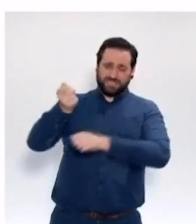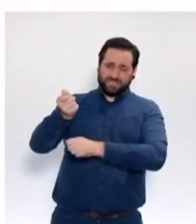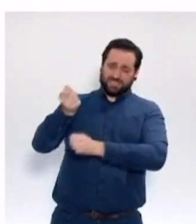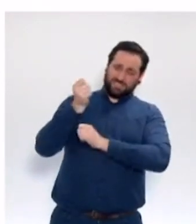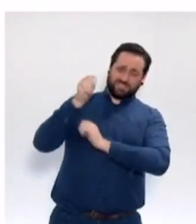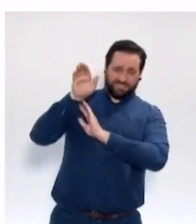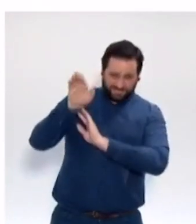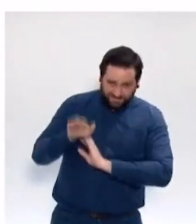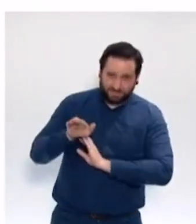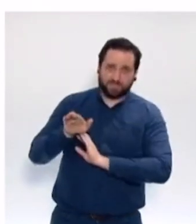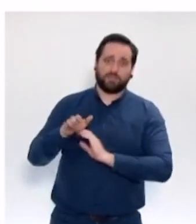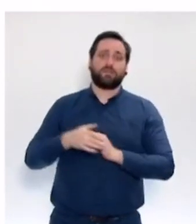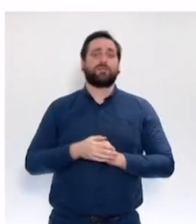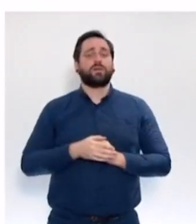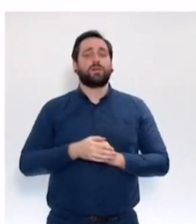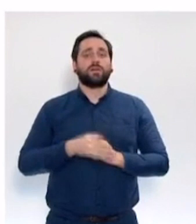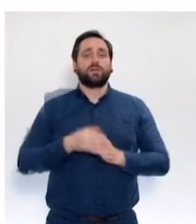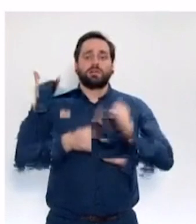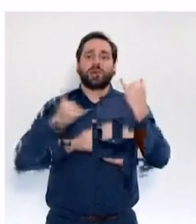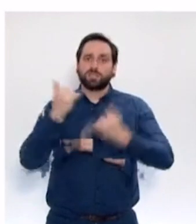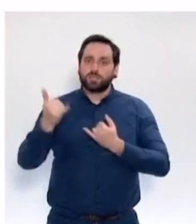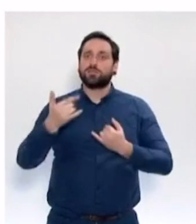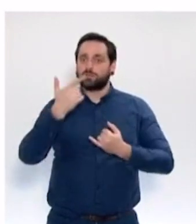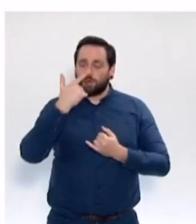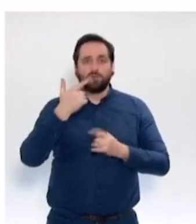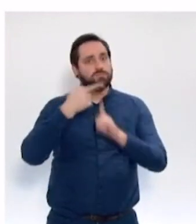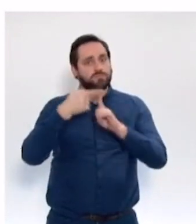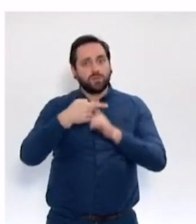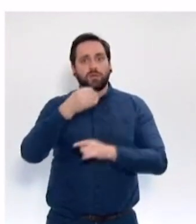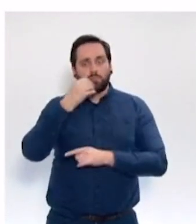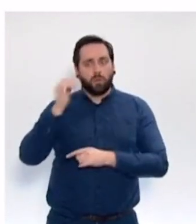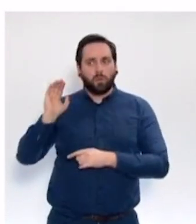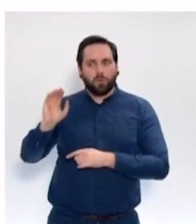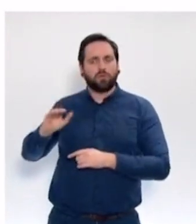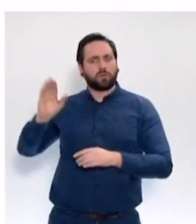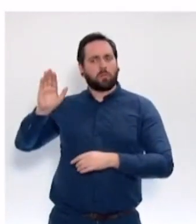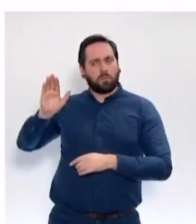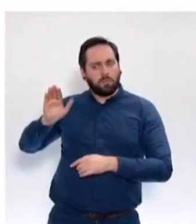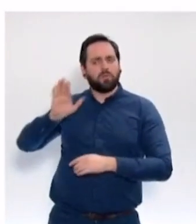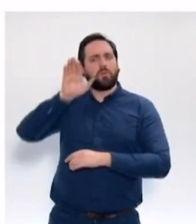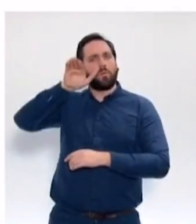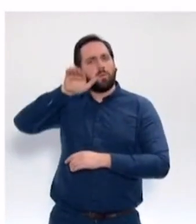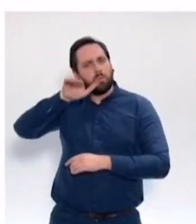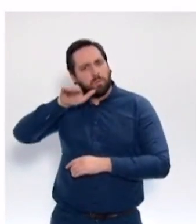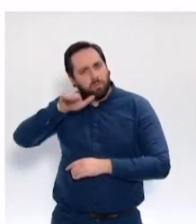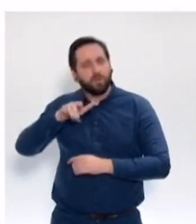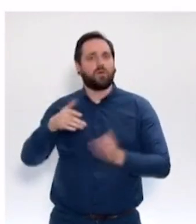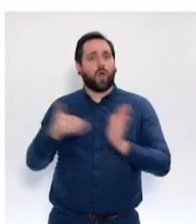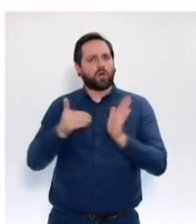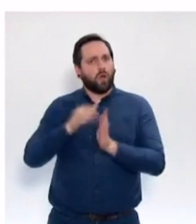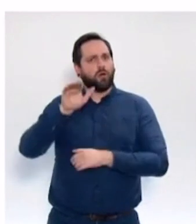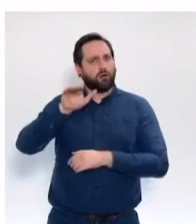l'espérons la tendance observé ces derniers jours se confirme nous pensons que le pic de la deuxième